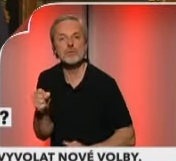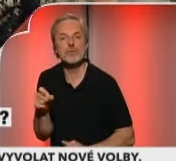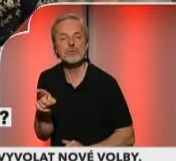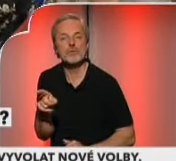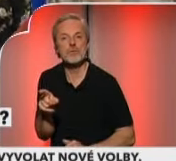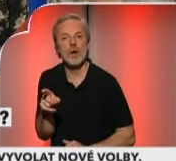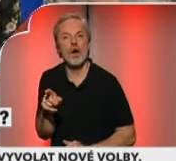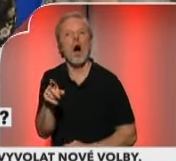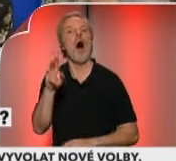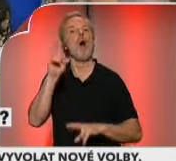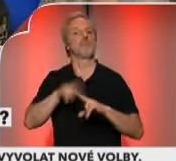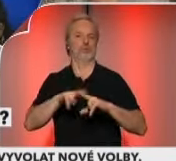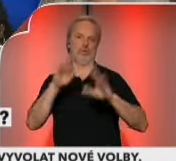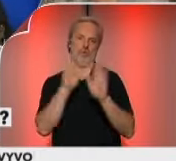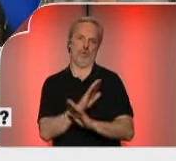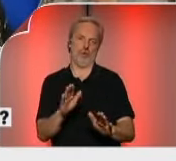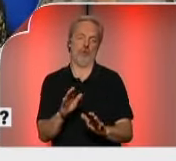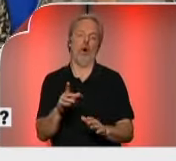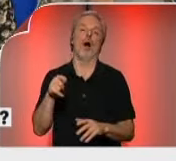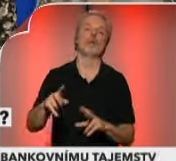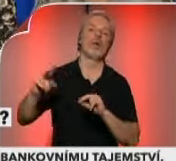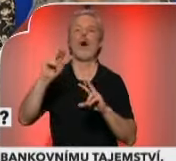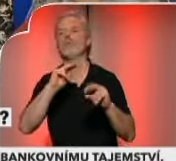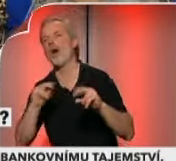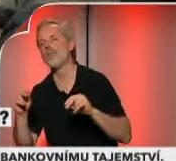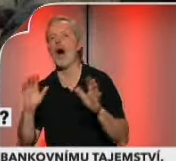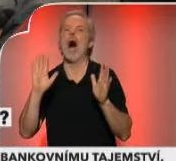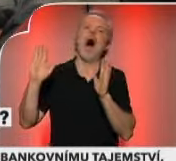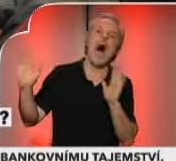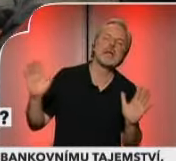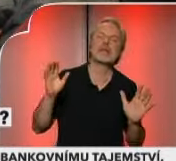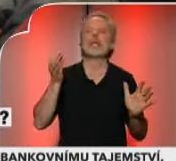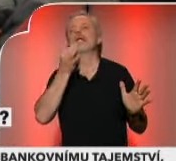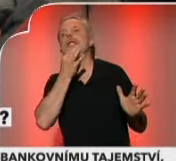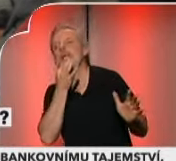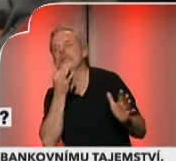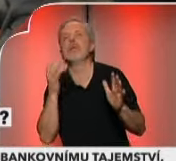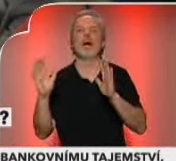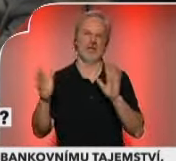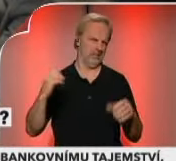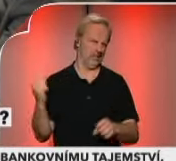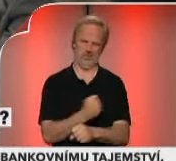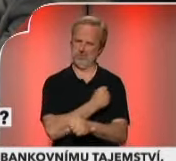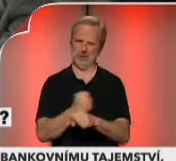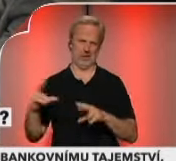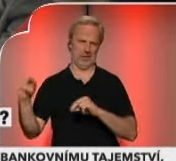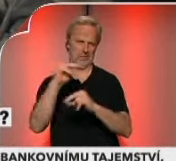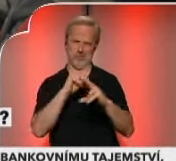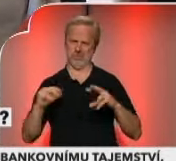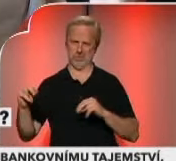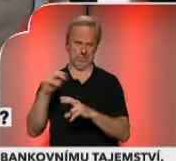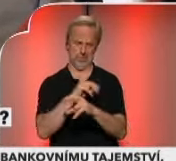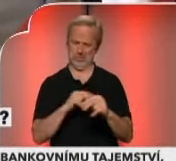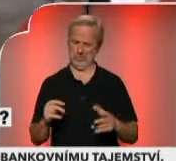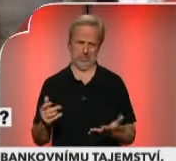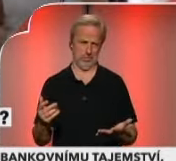zda mělo být bylo nebo nebylo z hlediska ocenění té ceny učiněno za dost